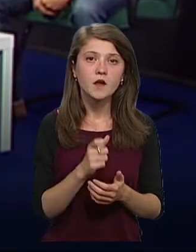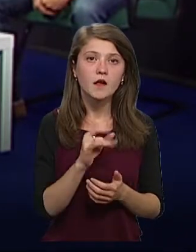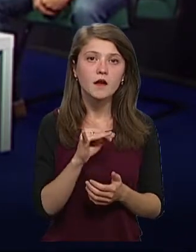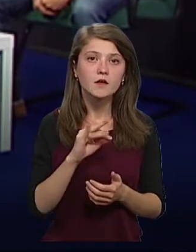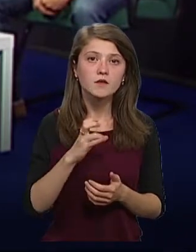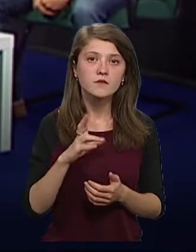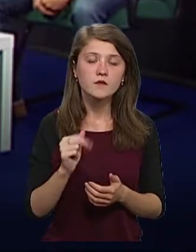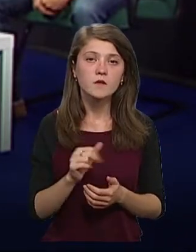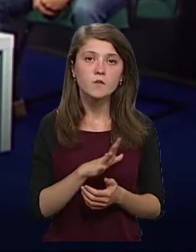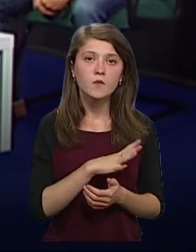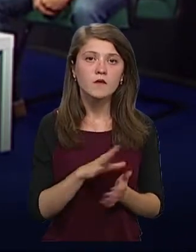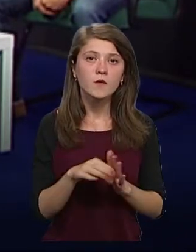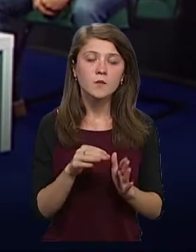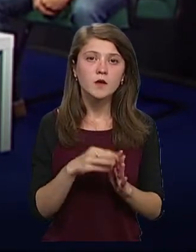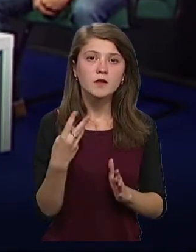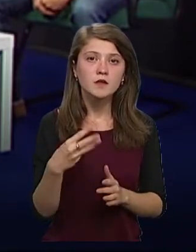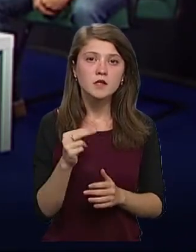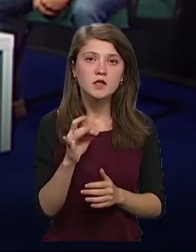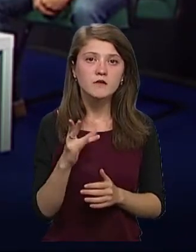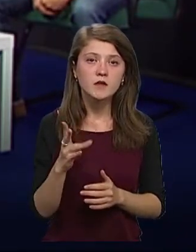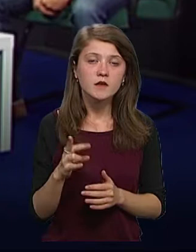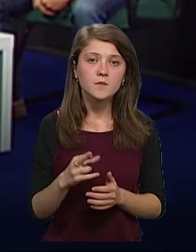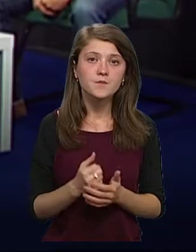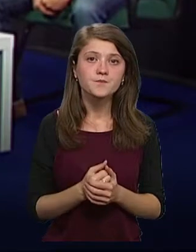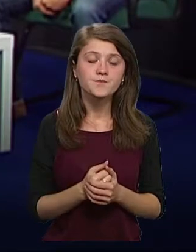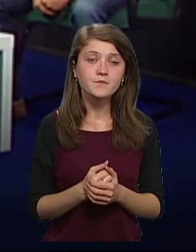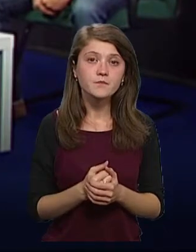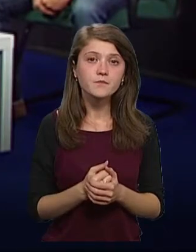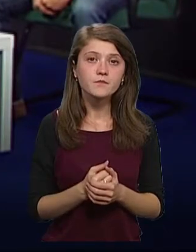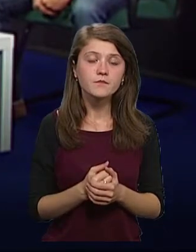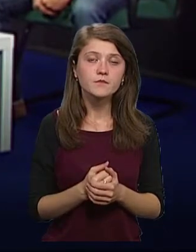Харитонівська, відбулися вибори 30 червня, і